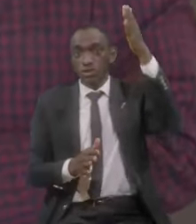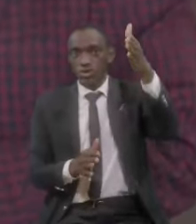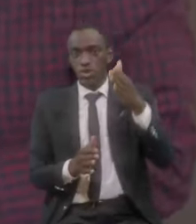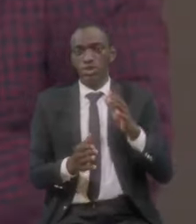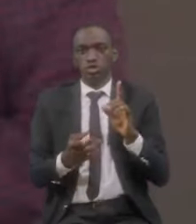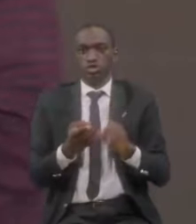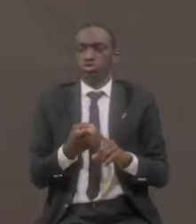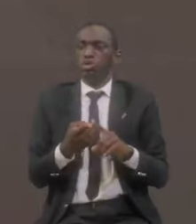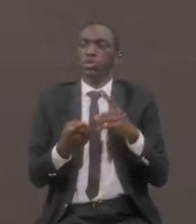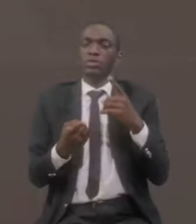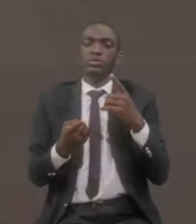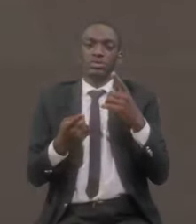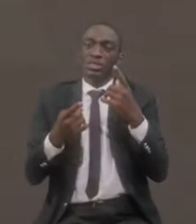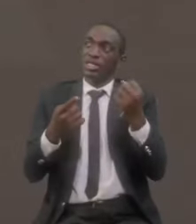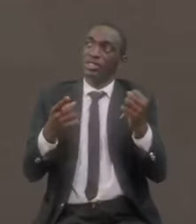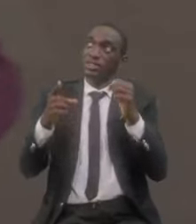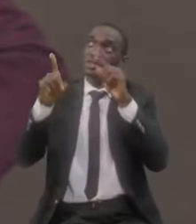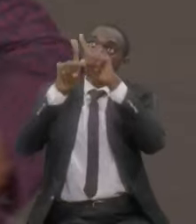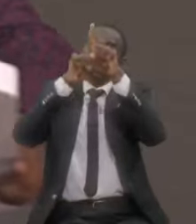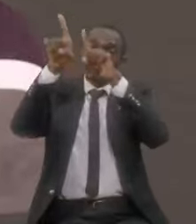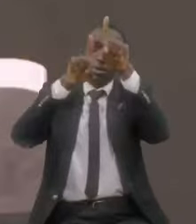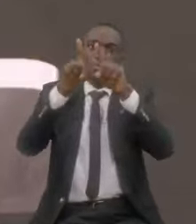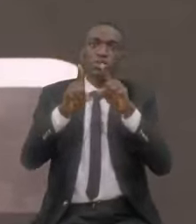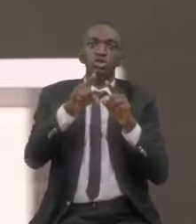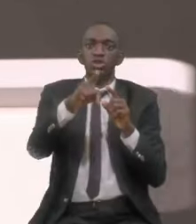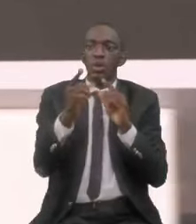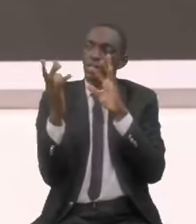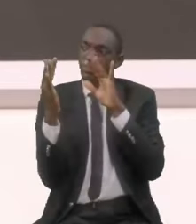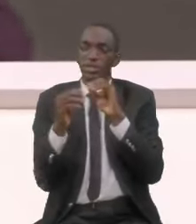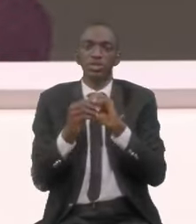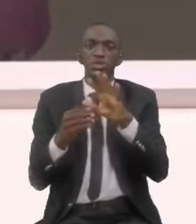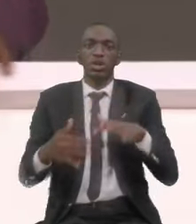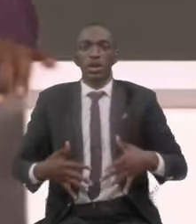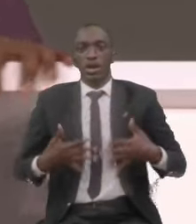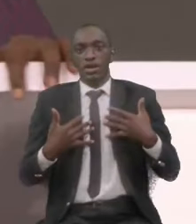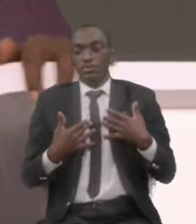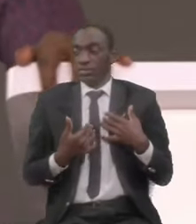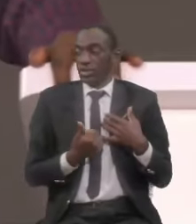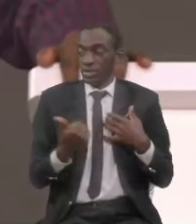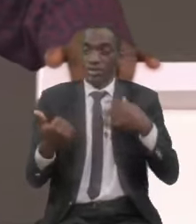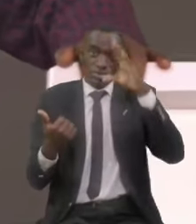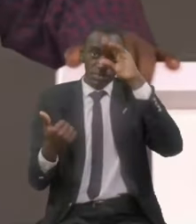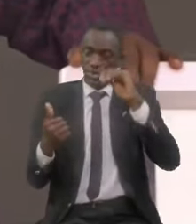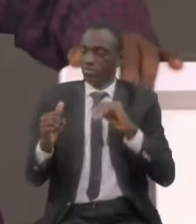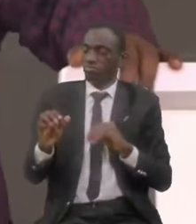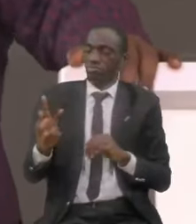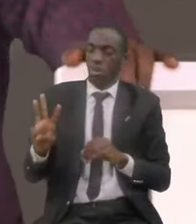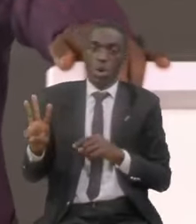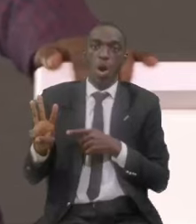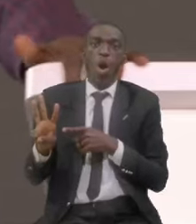devenir l'étoile que tu veux dans ta vie? Il marchait avec le